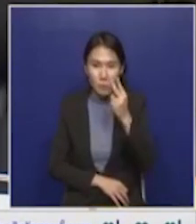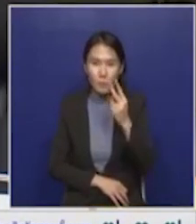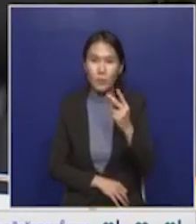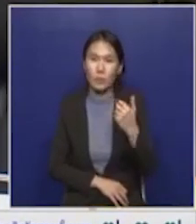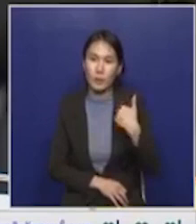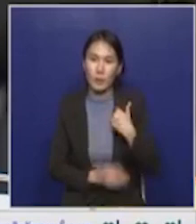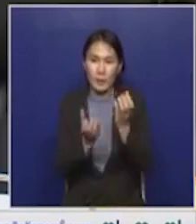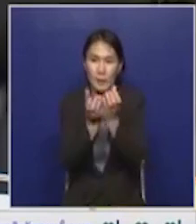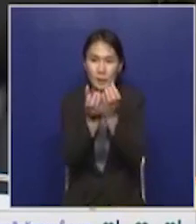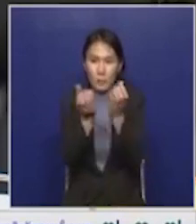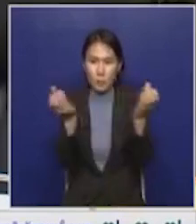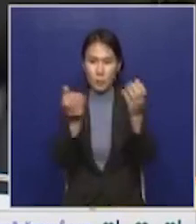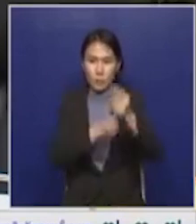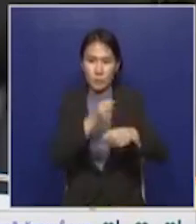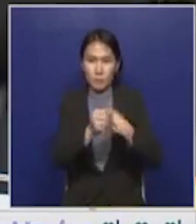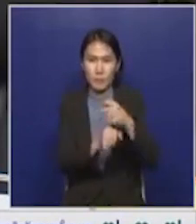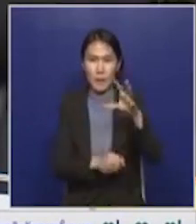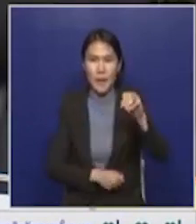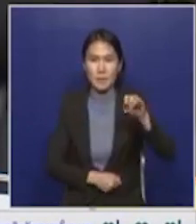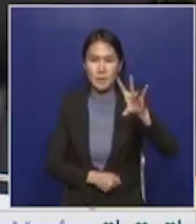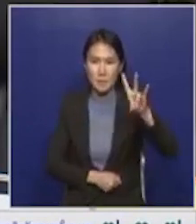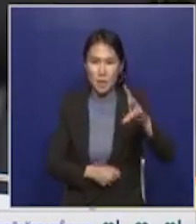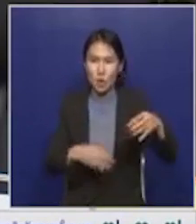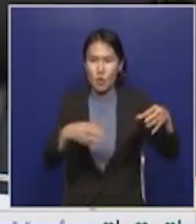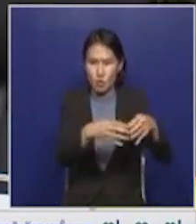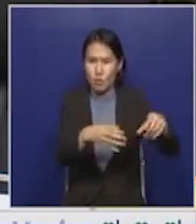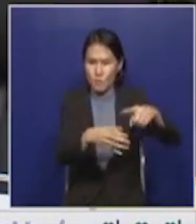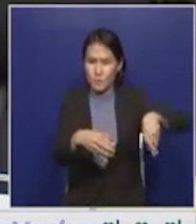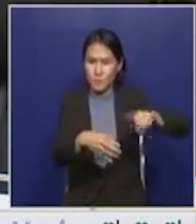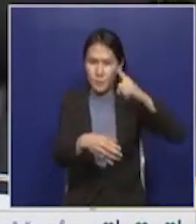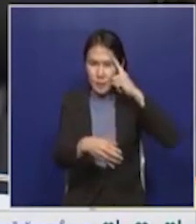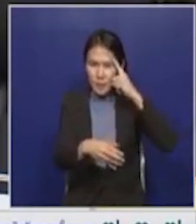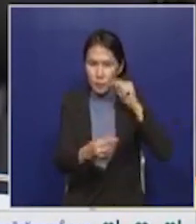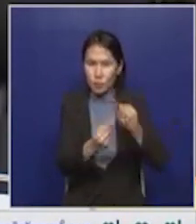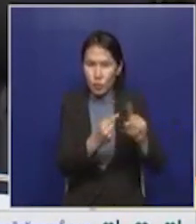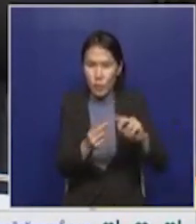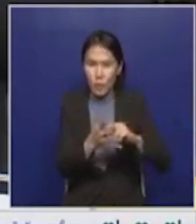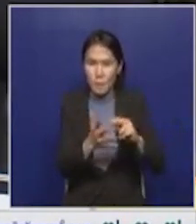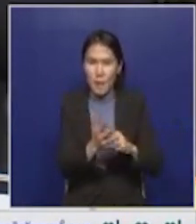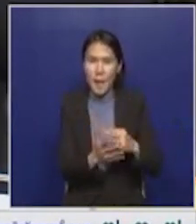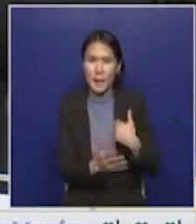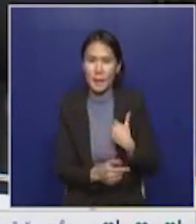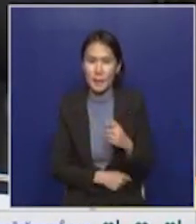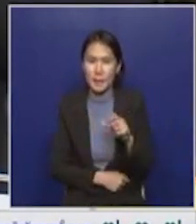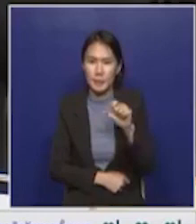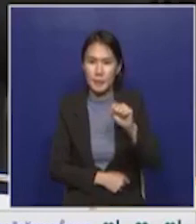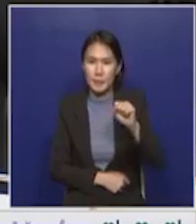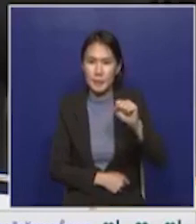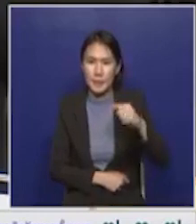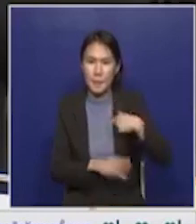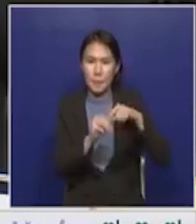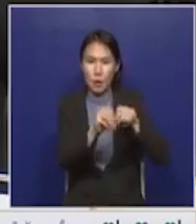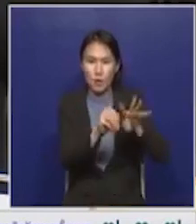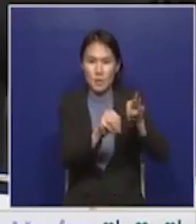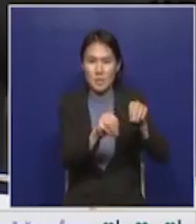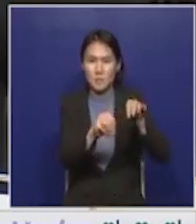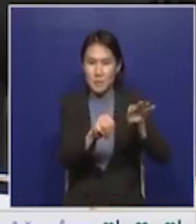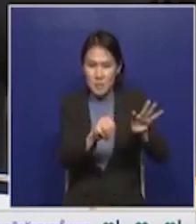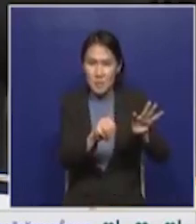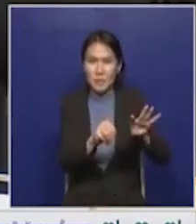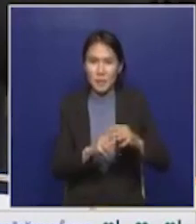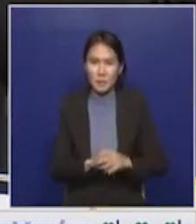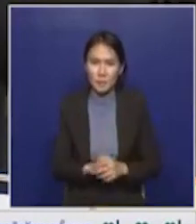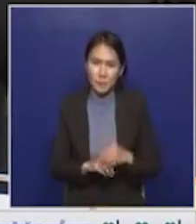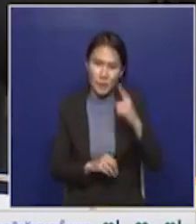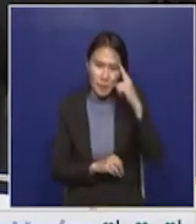และธรรมนูญ 57แล้วหนูชุดนี้นะครับใช้กระบวนการสภาที่บัญญัติใช้อำนาจม 44ต่ออายุนะครับ